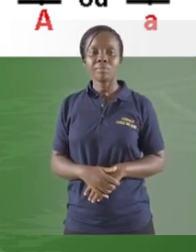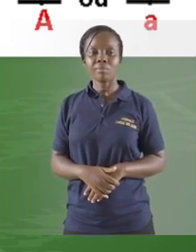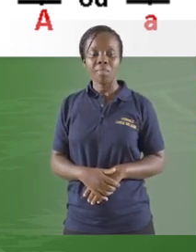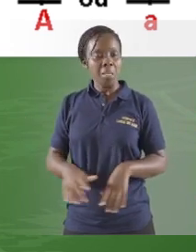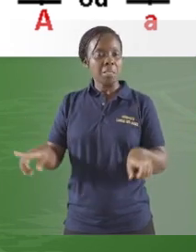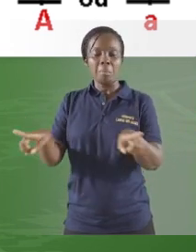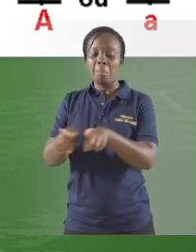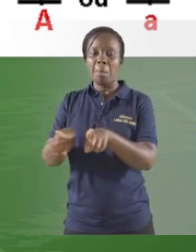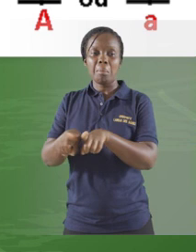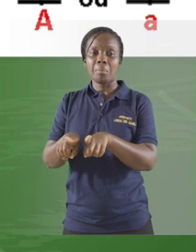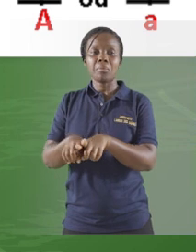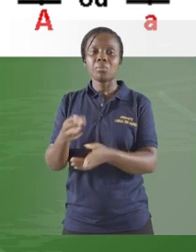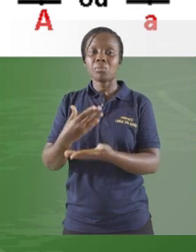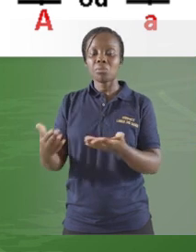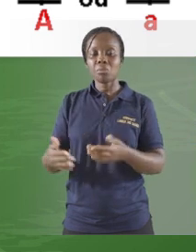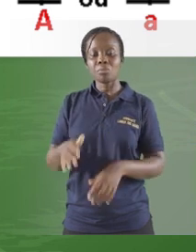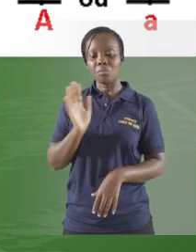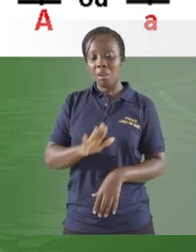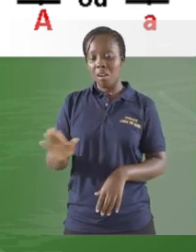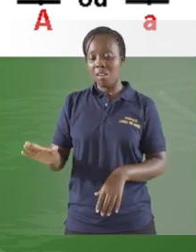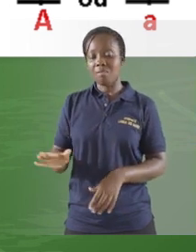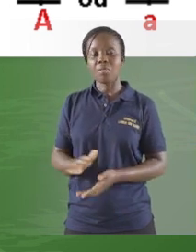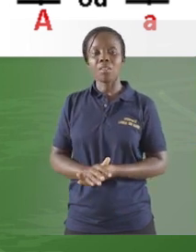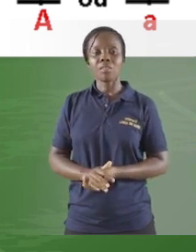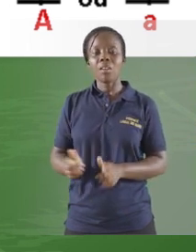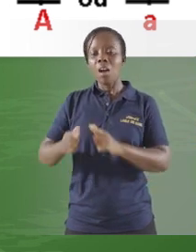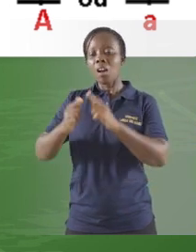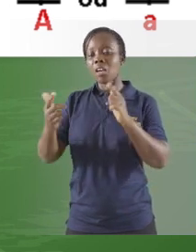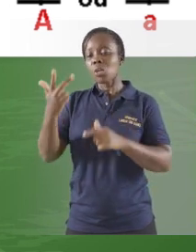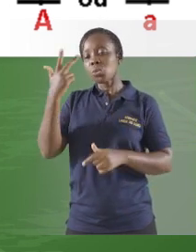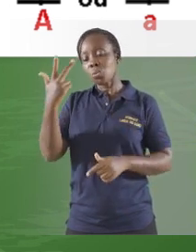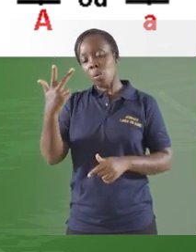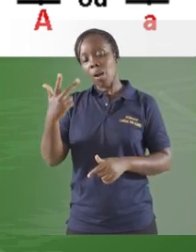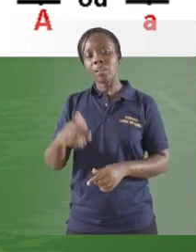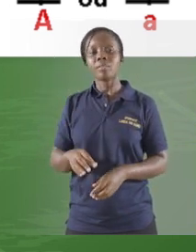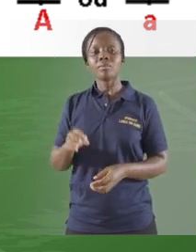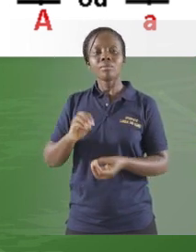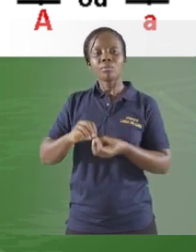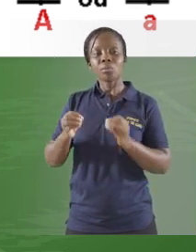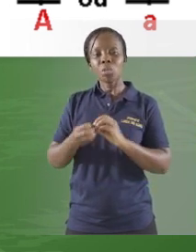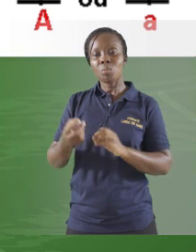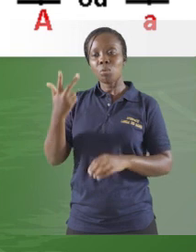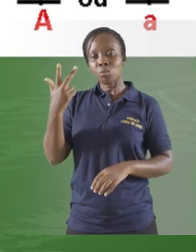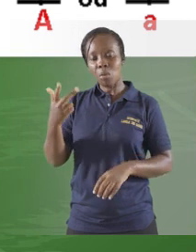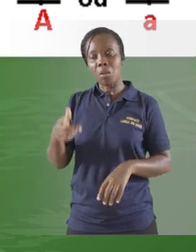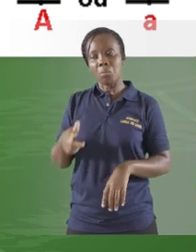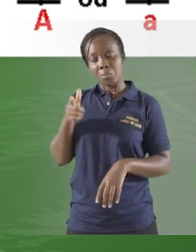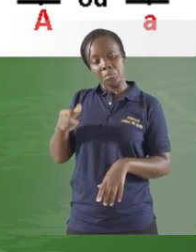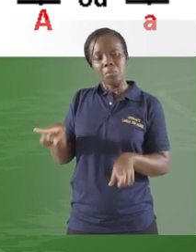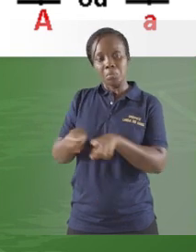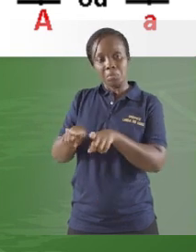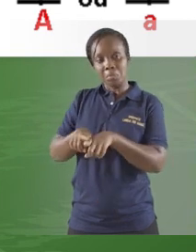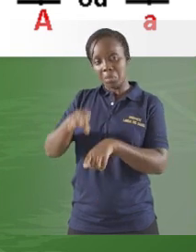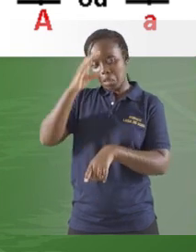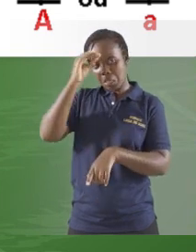de même pour l'individu grand 3, 3, qui est également albinos. Son